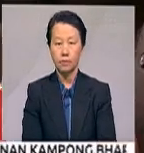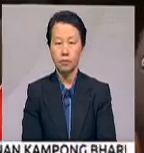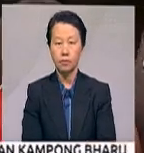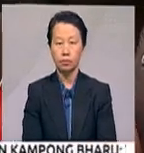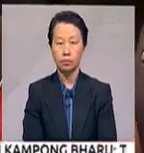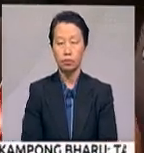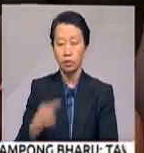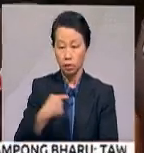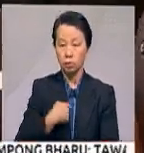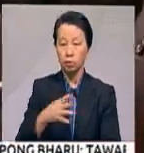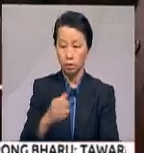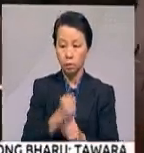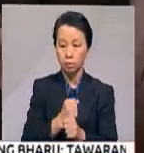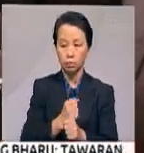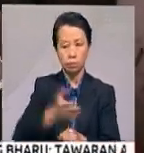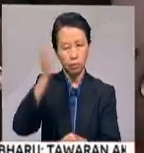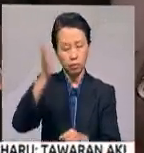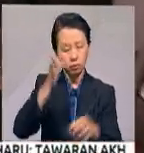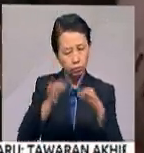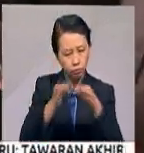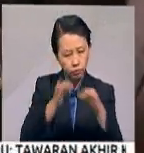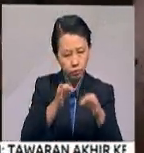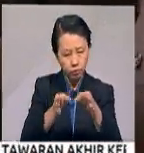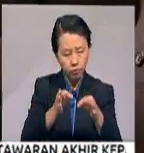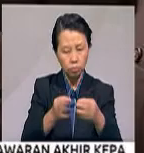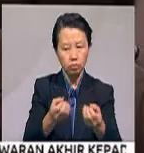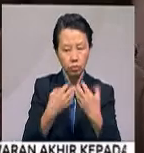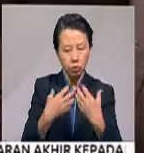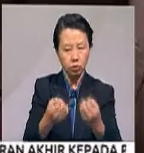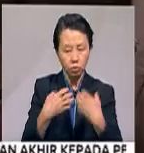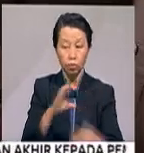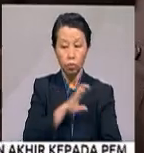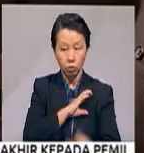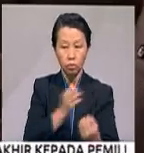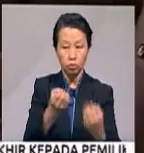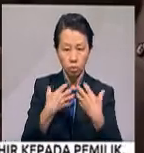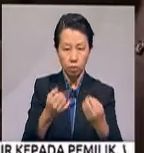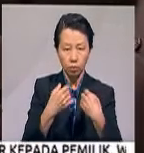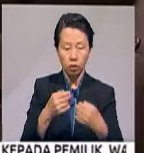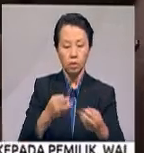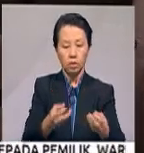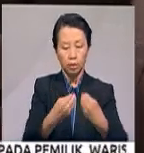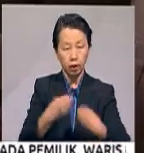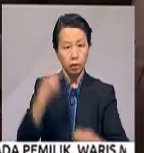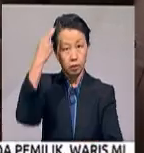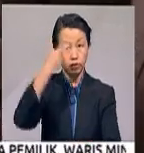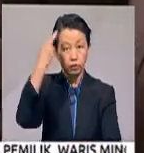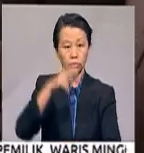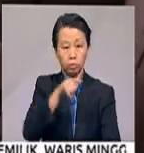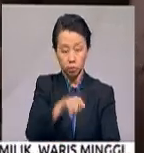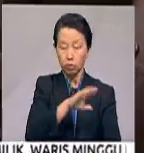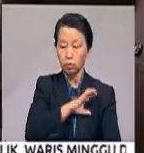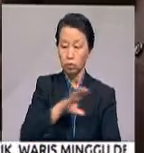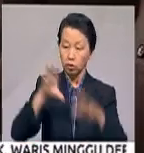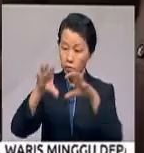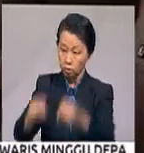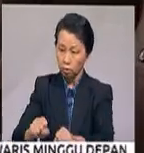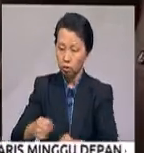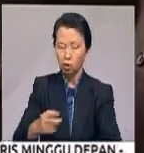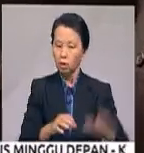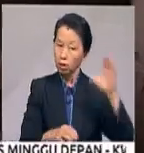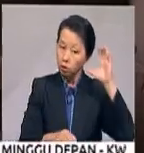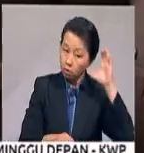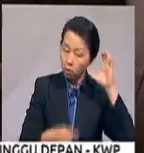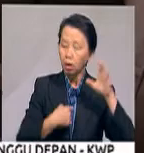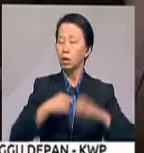Saya dapat briefing daripada polis. Mereka memberi sebab-sebab mereka bertindak. Saya puas hati